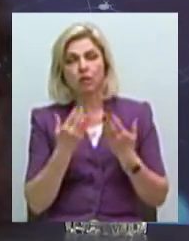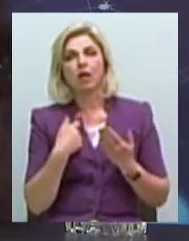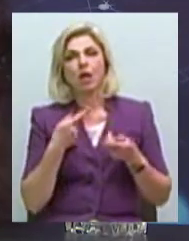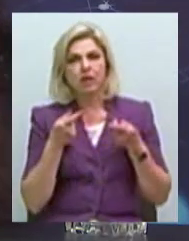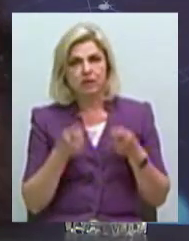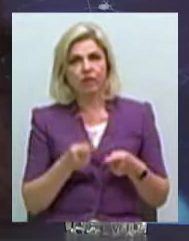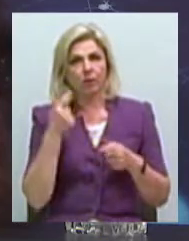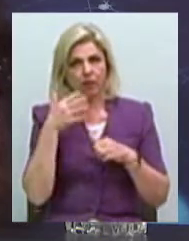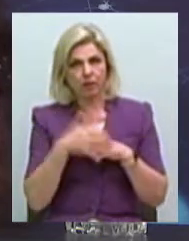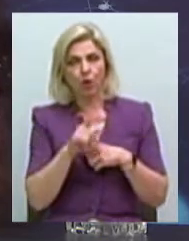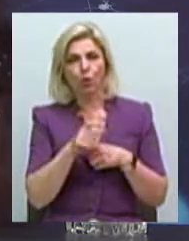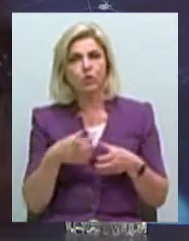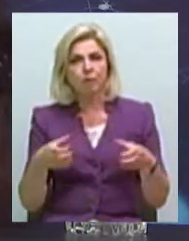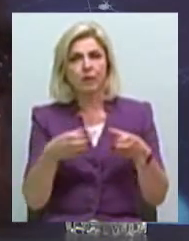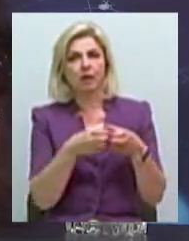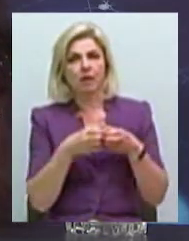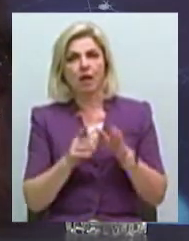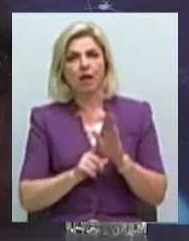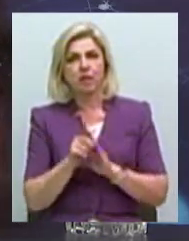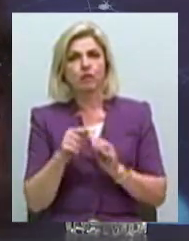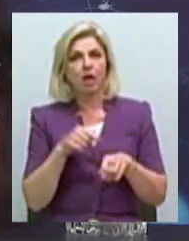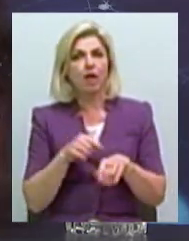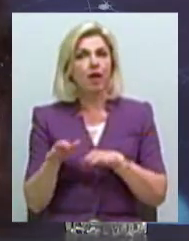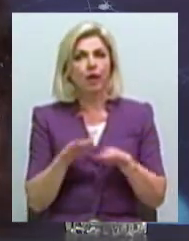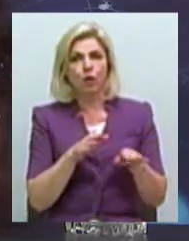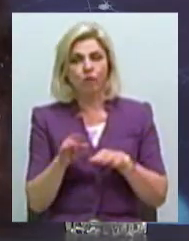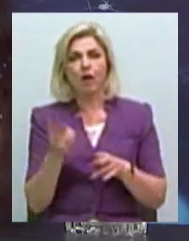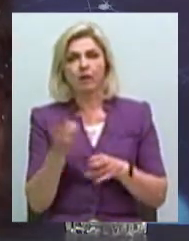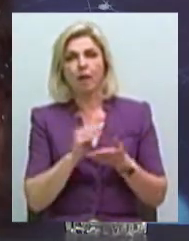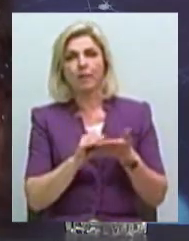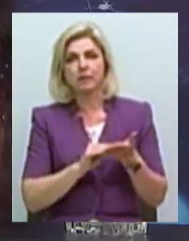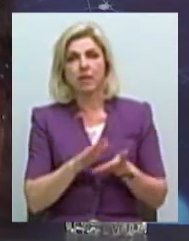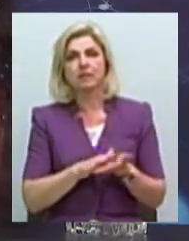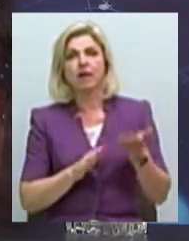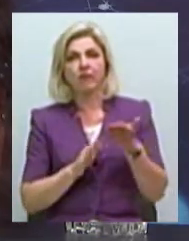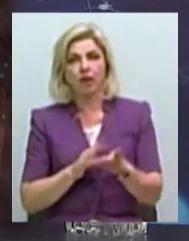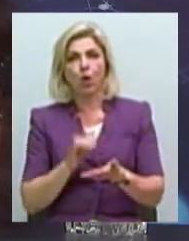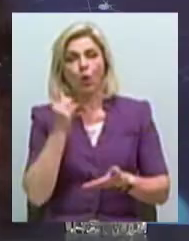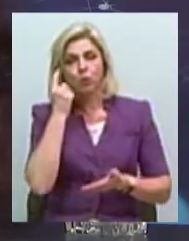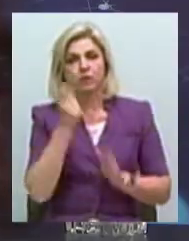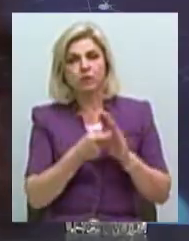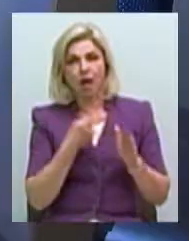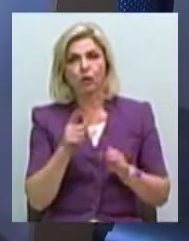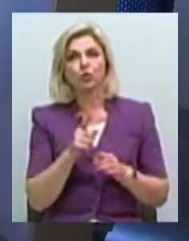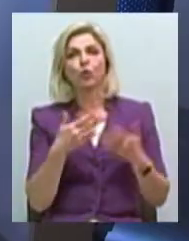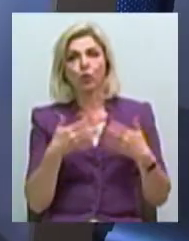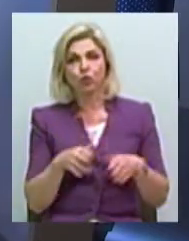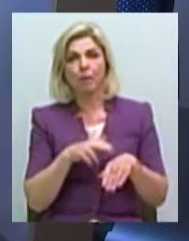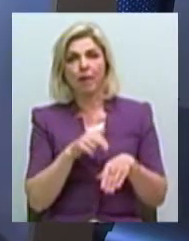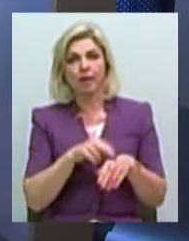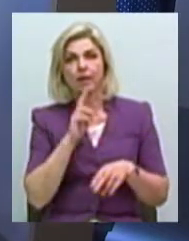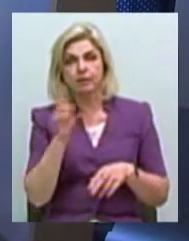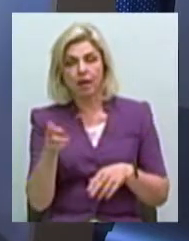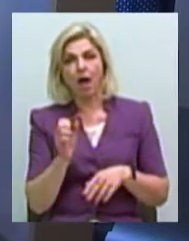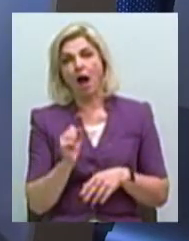люди сплотились, люди начали как-то реагировать, люди начали писать о том, что нужно подать заявление. Я узнала у Евгения, что они уже обратились в полицию. Полиция в